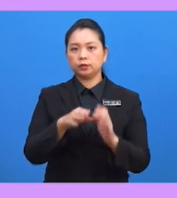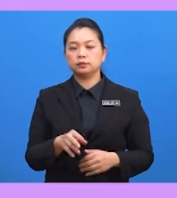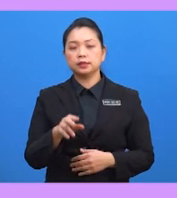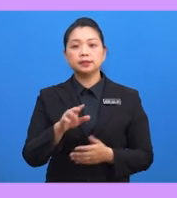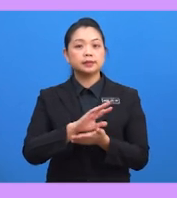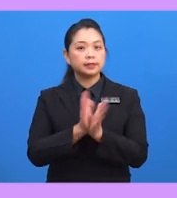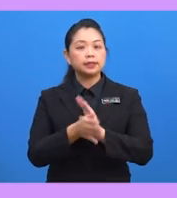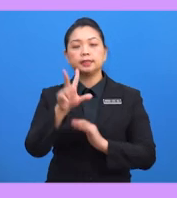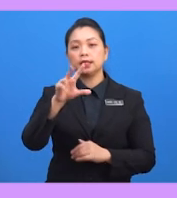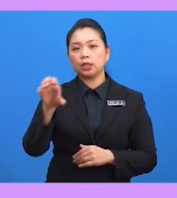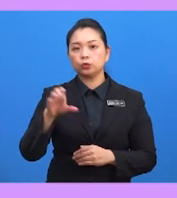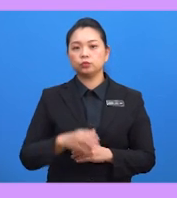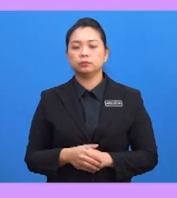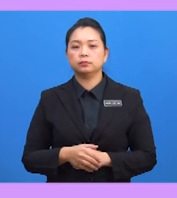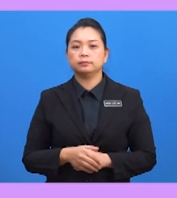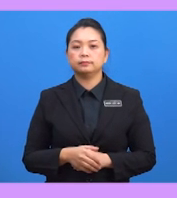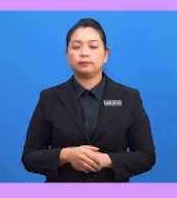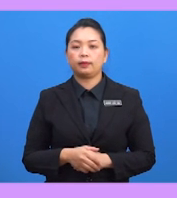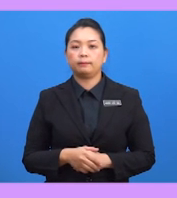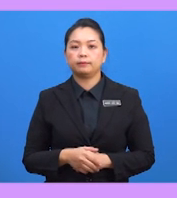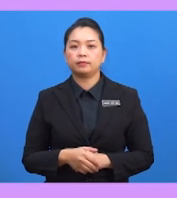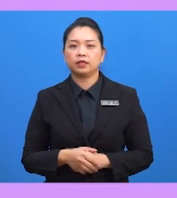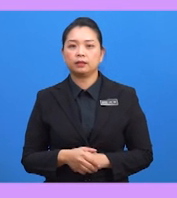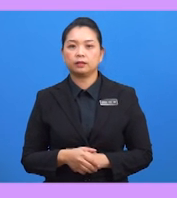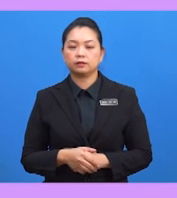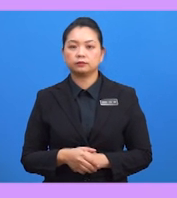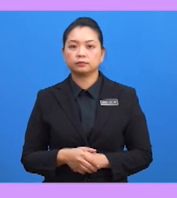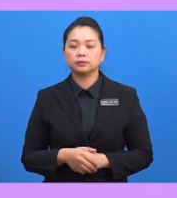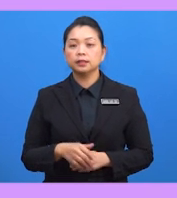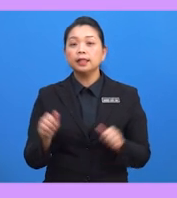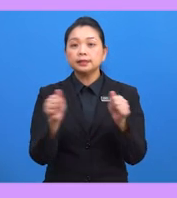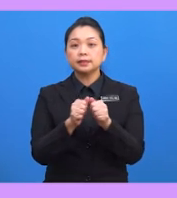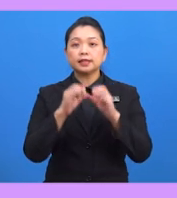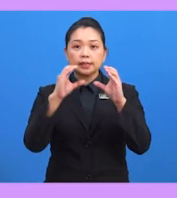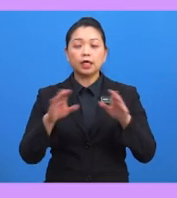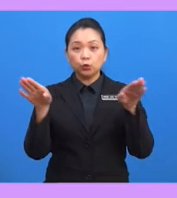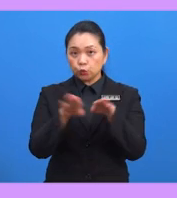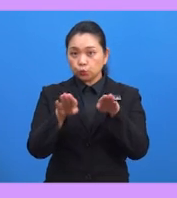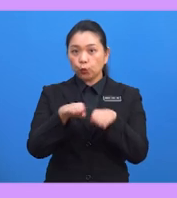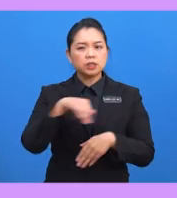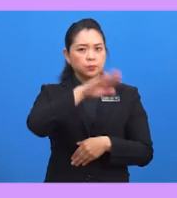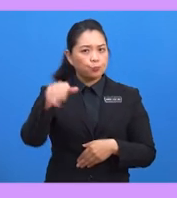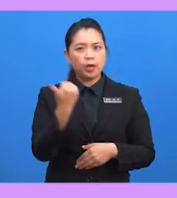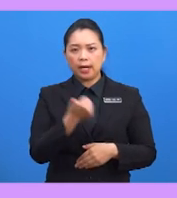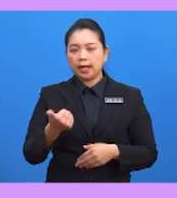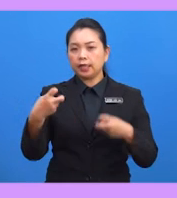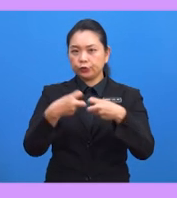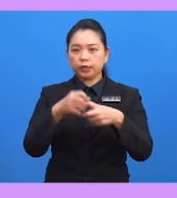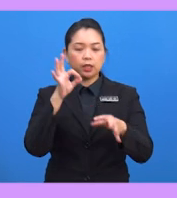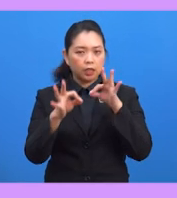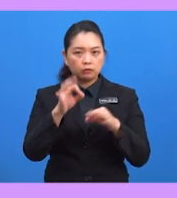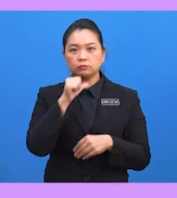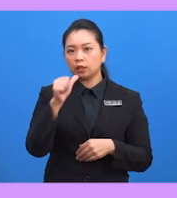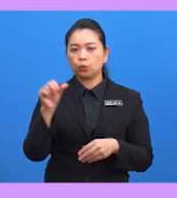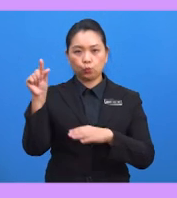kepada RM300. Encik Ahmad boleh menjimatkannya dengan cara menutup semua alat elektrik jika tidak